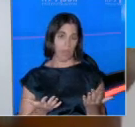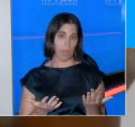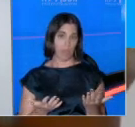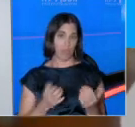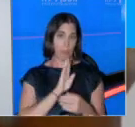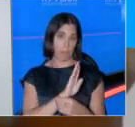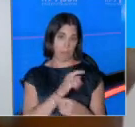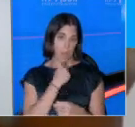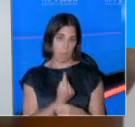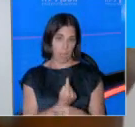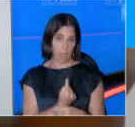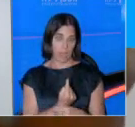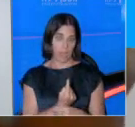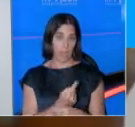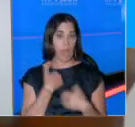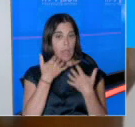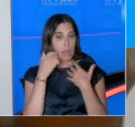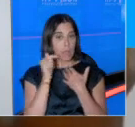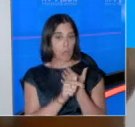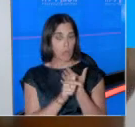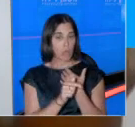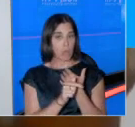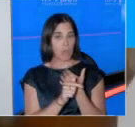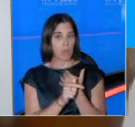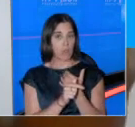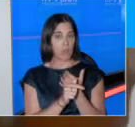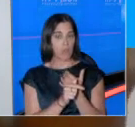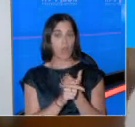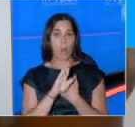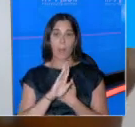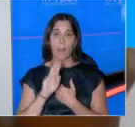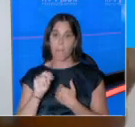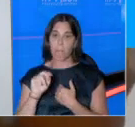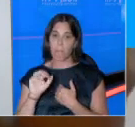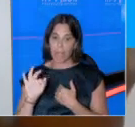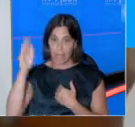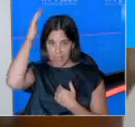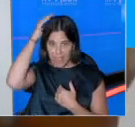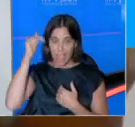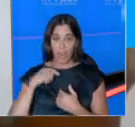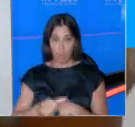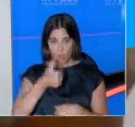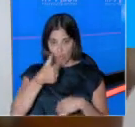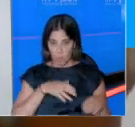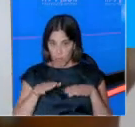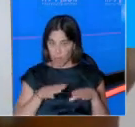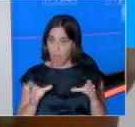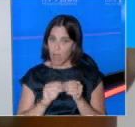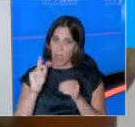שבעירה אומרת, הסיפור הזה של בנט בראשות ממשלה, עם כל